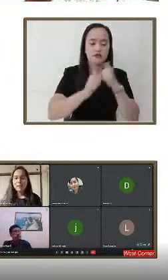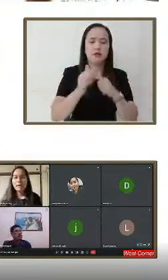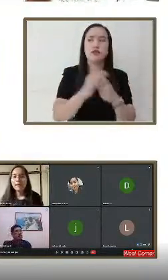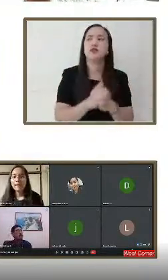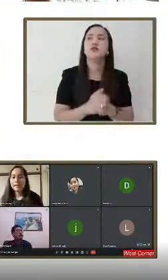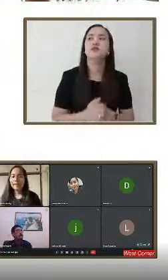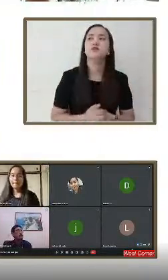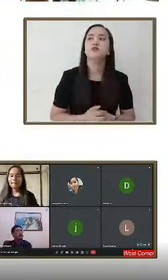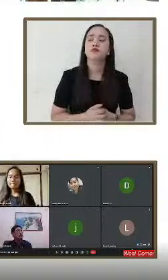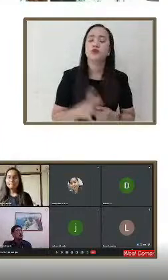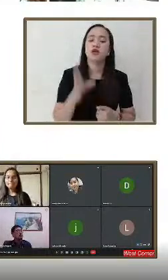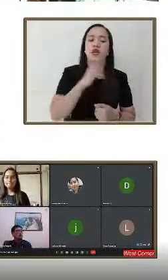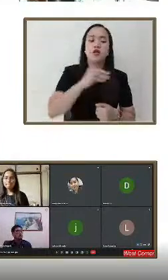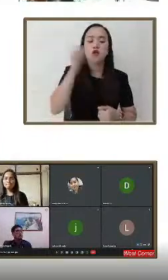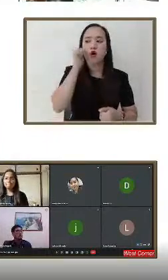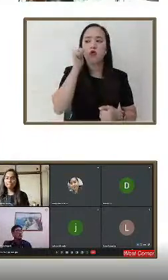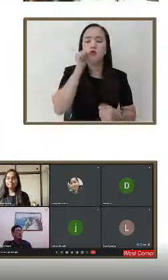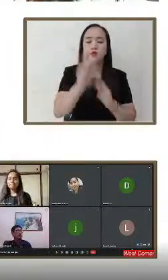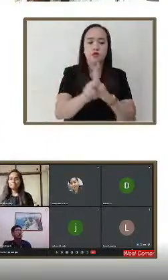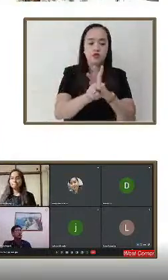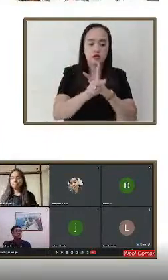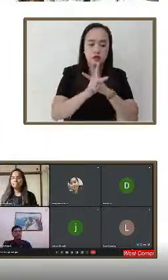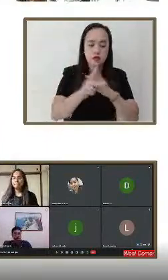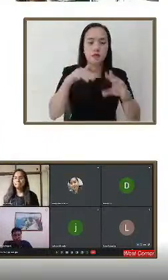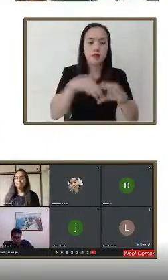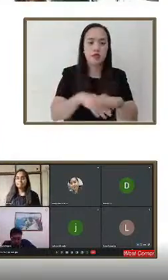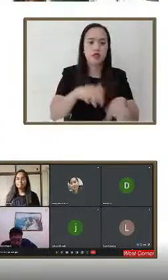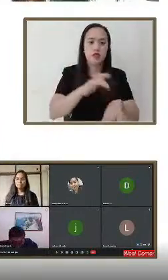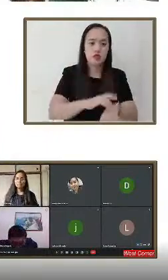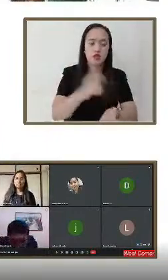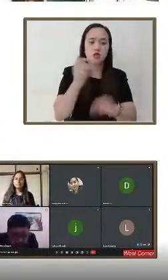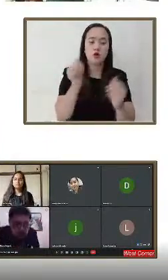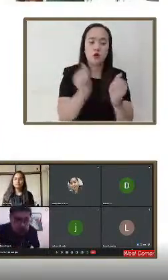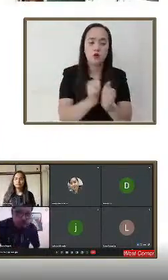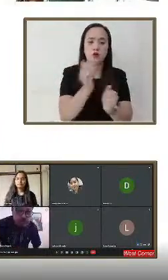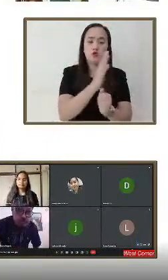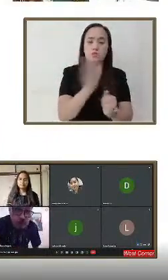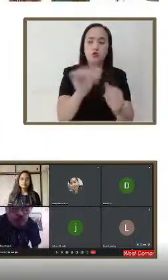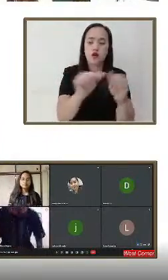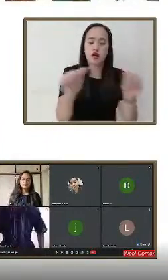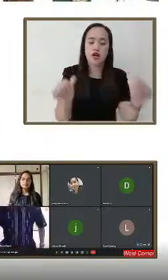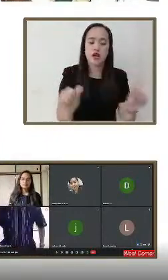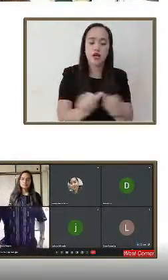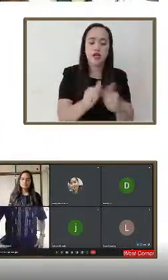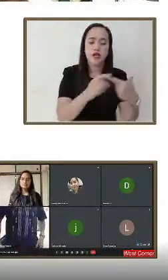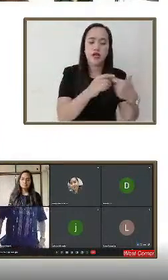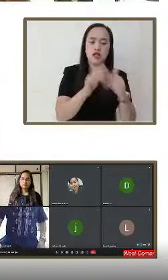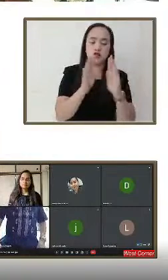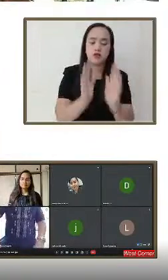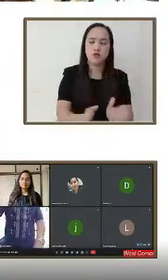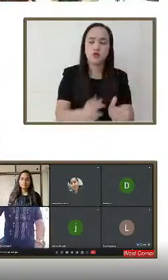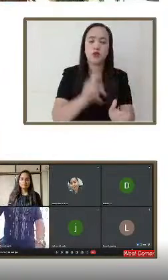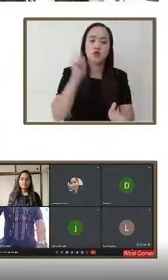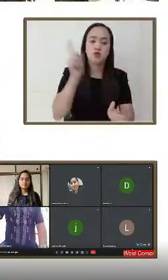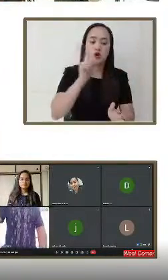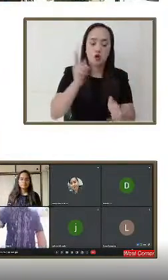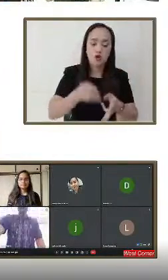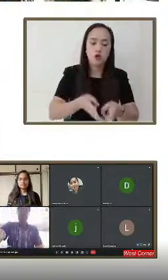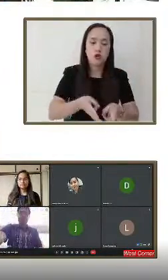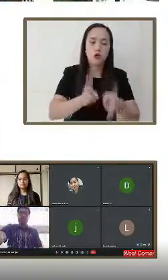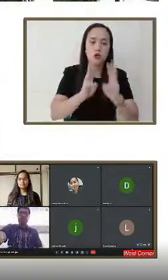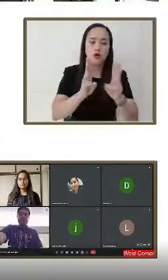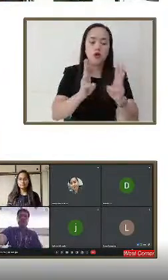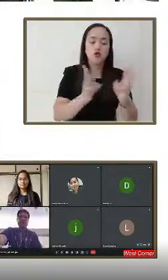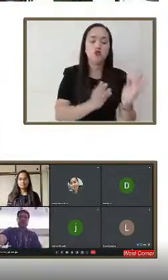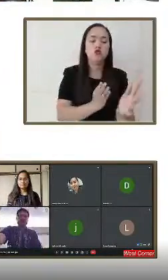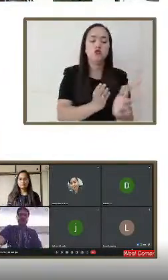No, always keep in touch. Listen, alam niyo, mga kapatid, ang the only way for me to monitor you is